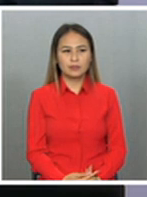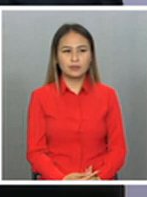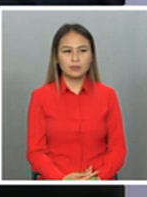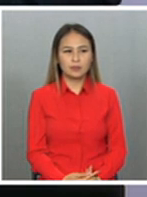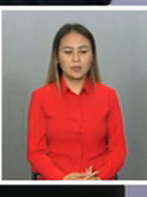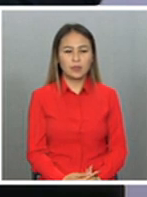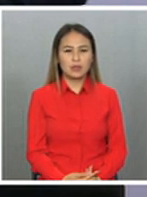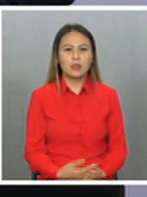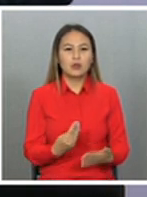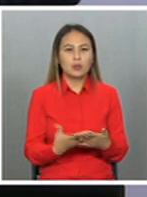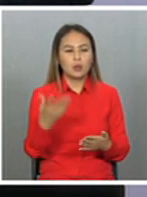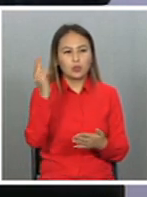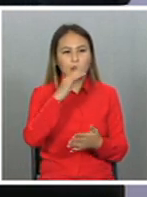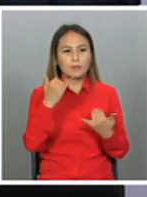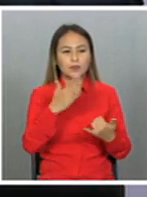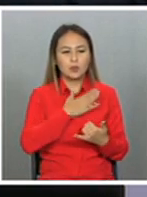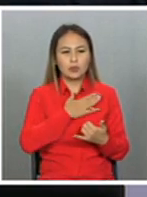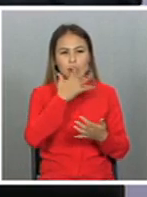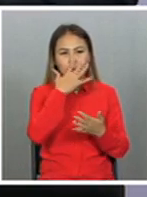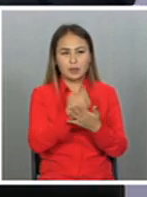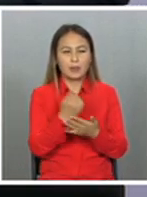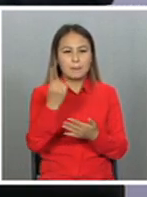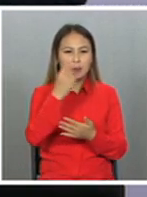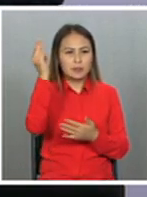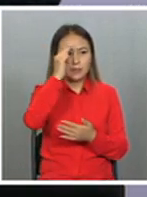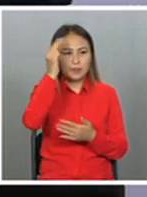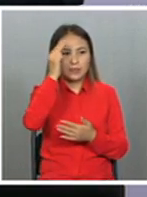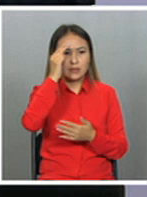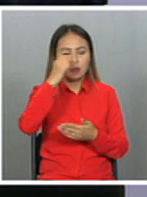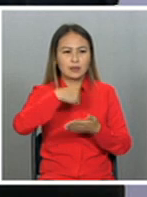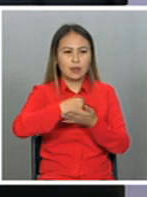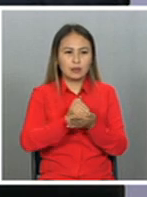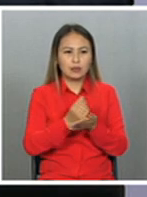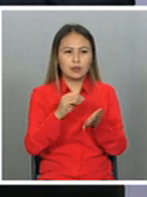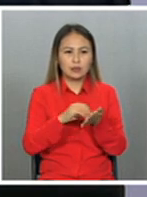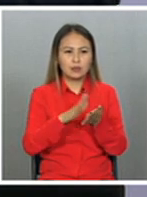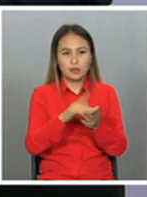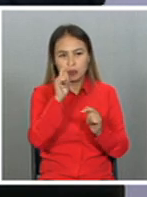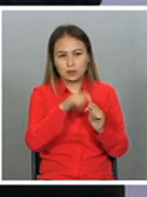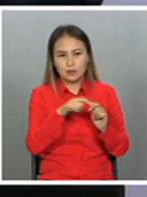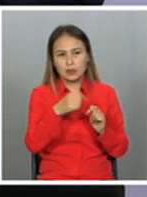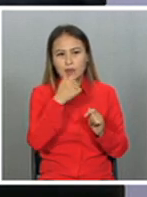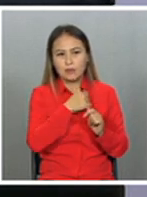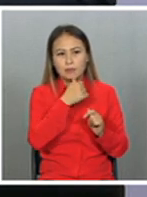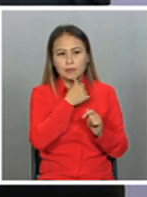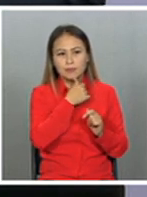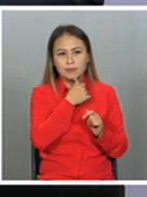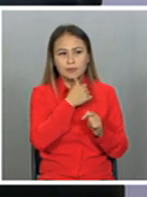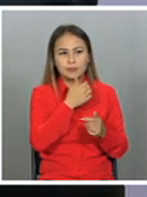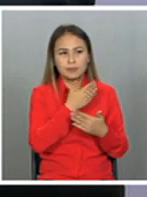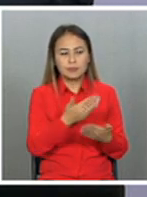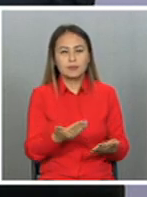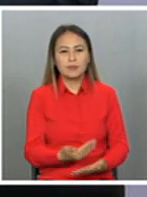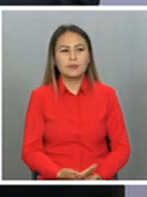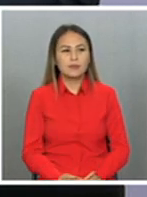Енді құрметті оқушылар, өзіміздің алған бүгінгі білімімізді нақтылап, тексеріп көретін болсақ, онда мына